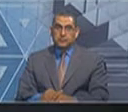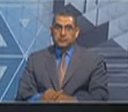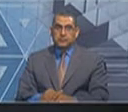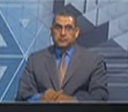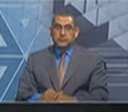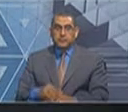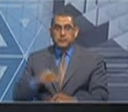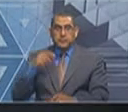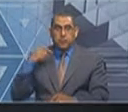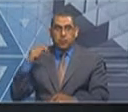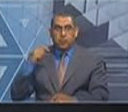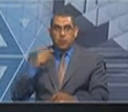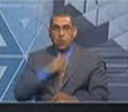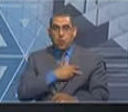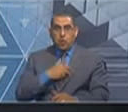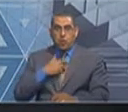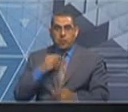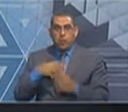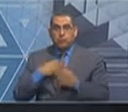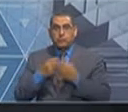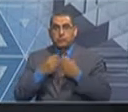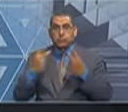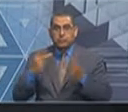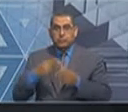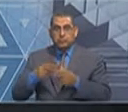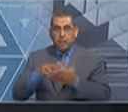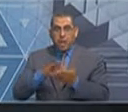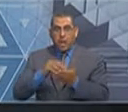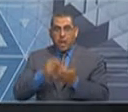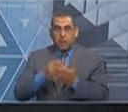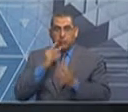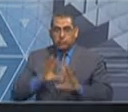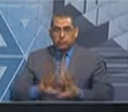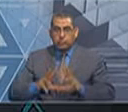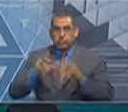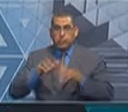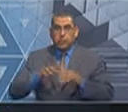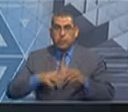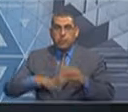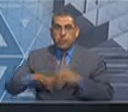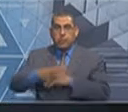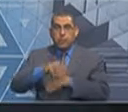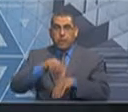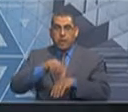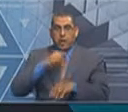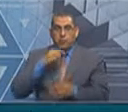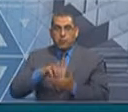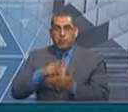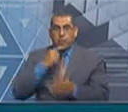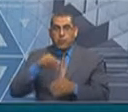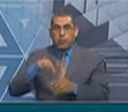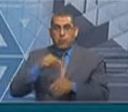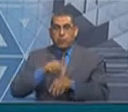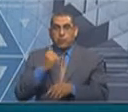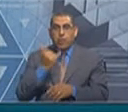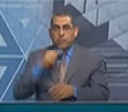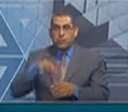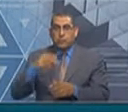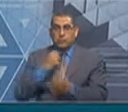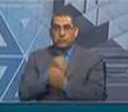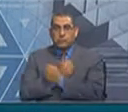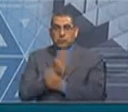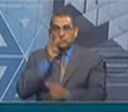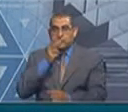تسعى الدولة للانتهاء من المرحلة الأولى لمشروع تطوير بحيرة عين الصيرة والمنطقة المحيطة